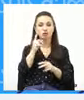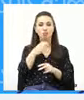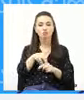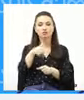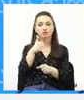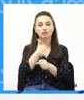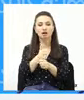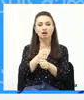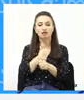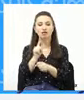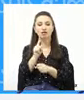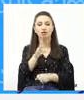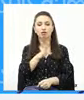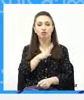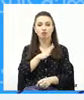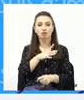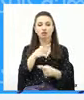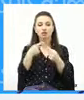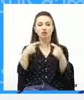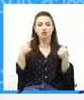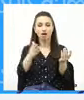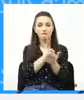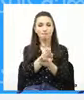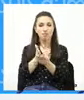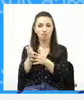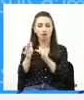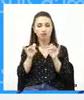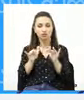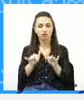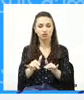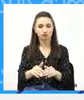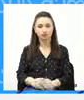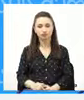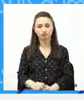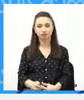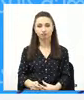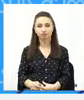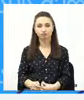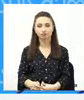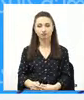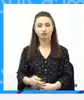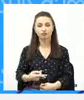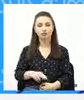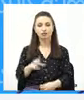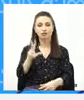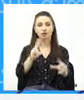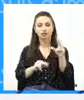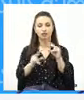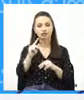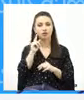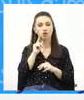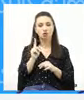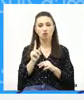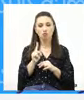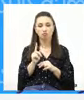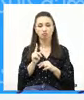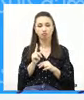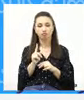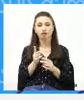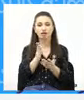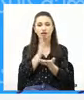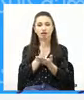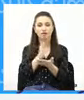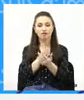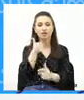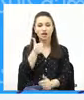მთავარი პრიორიტეტი გახდა სხვა მიმართულებები. Იმის გათვალისწინებით, რომ